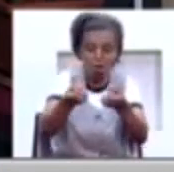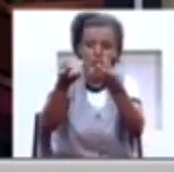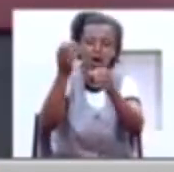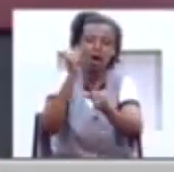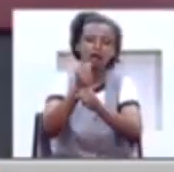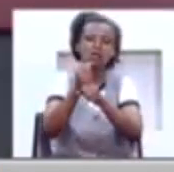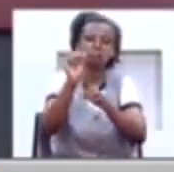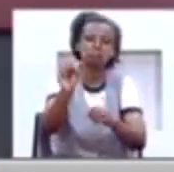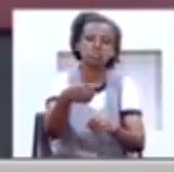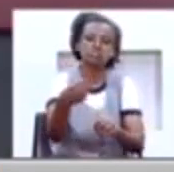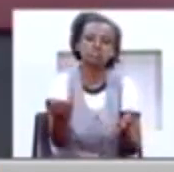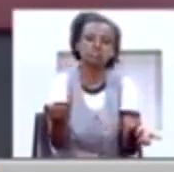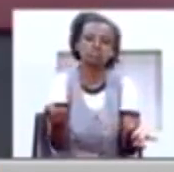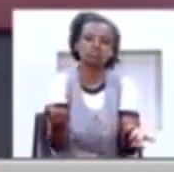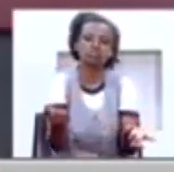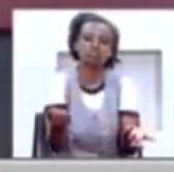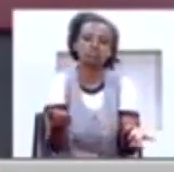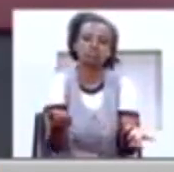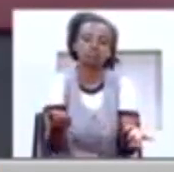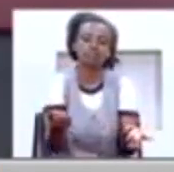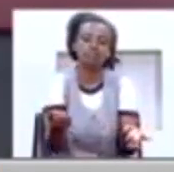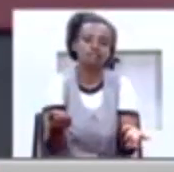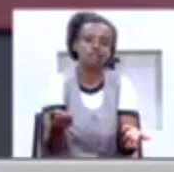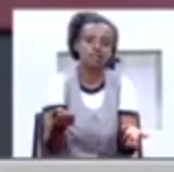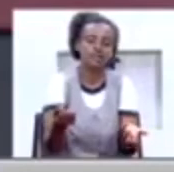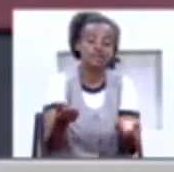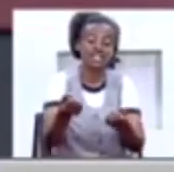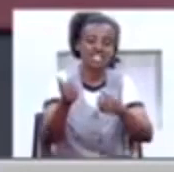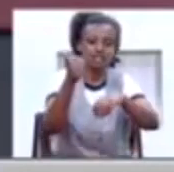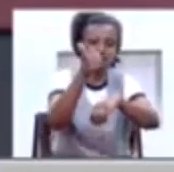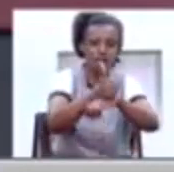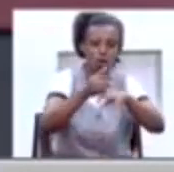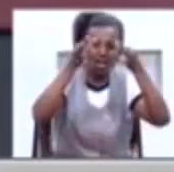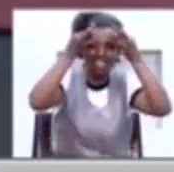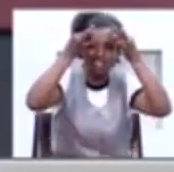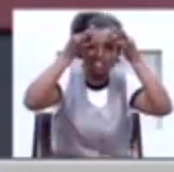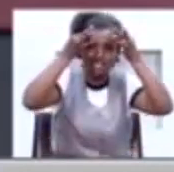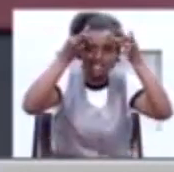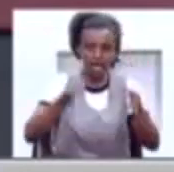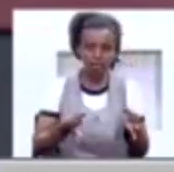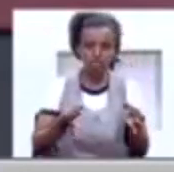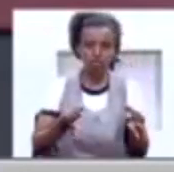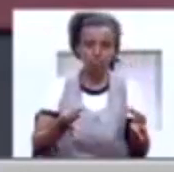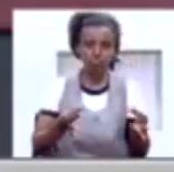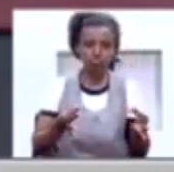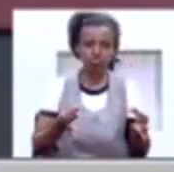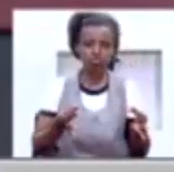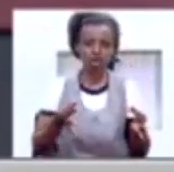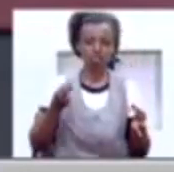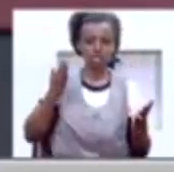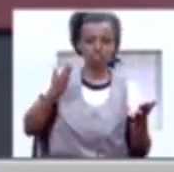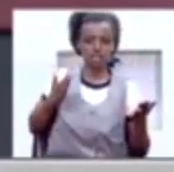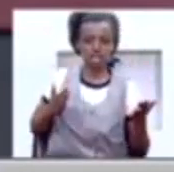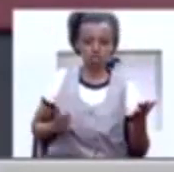nanone kuva ku gihe cya Kayibanda bashyizeho icyemezo bitaga icyemezo